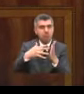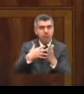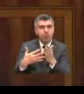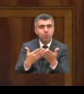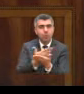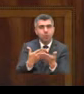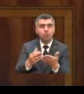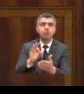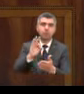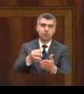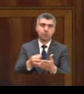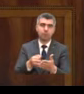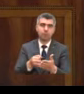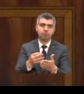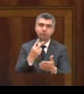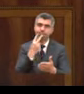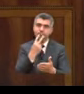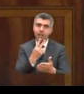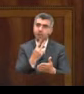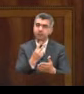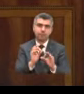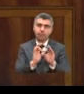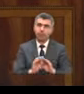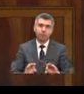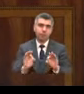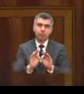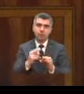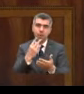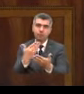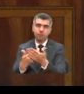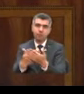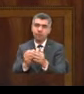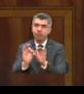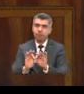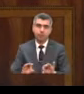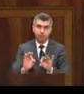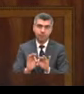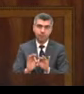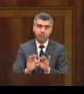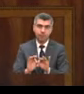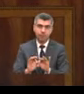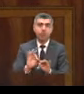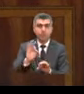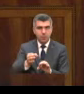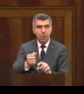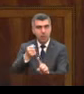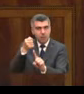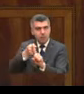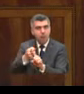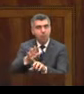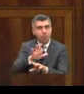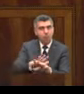كاين استراتيجيات، ولكن للأسف الشديد خصنا نلمسوها على أرض الواقع. احنا ما كنذكروش على أنكم كتقوموا بمجهودات جبارة السيد